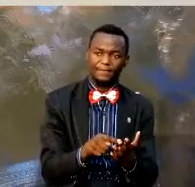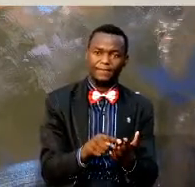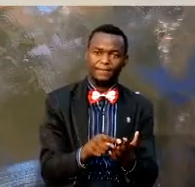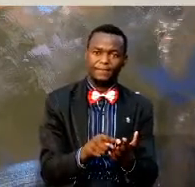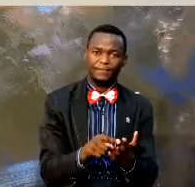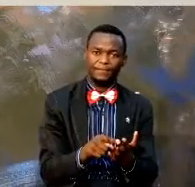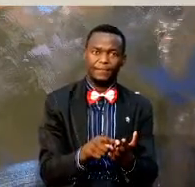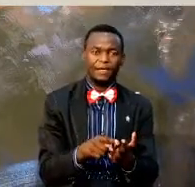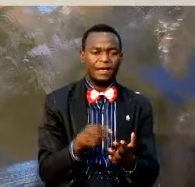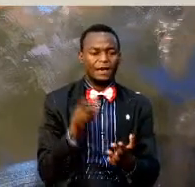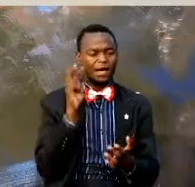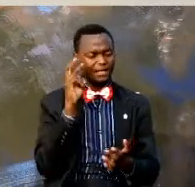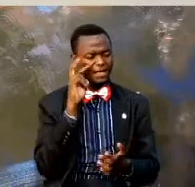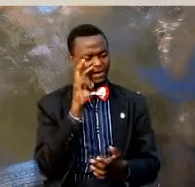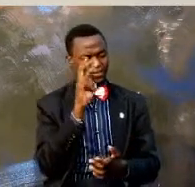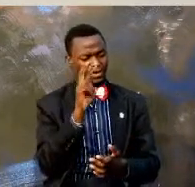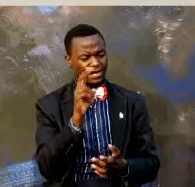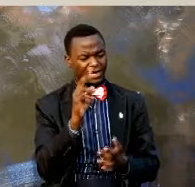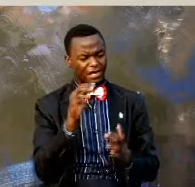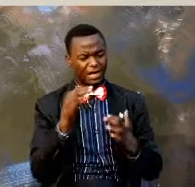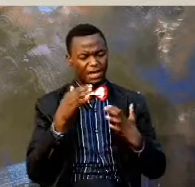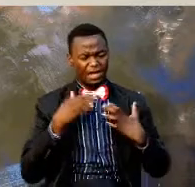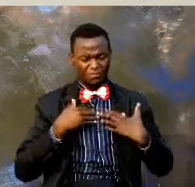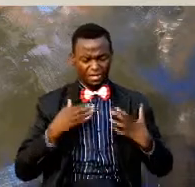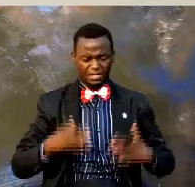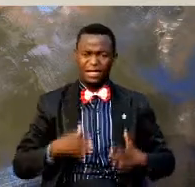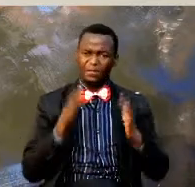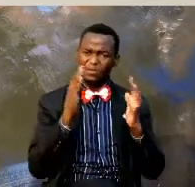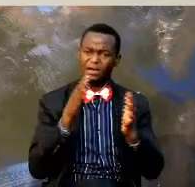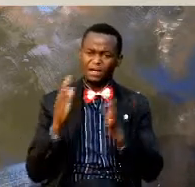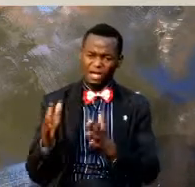haka alipoonekana na umbo kama mwanadamu,